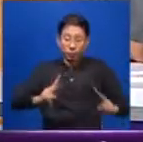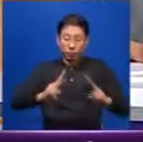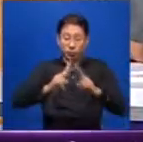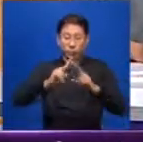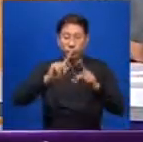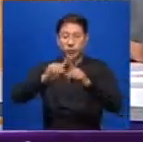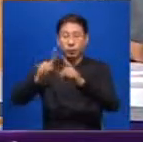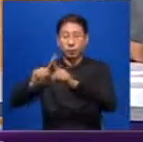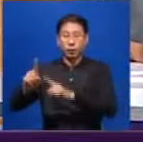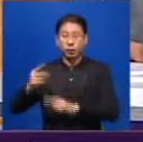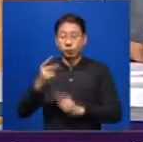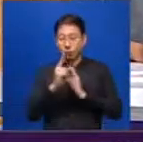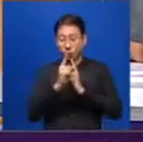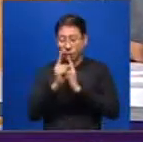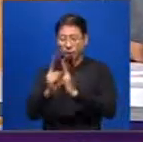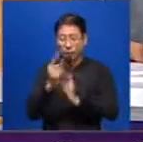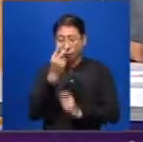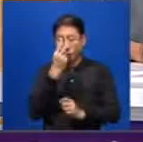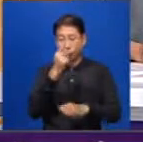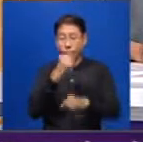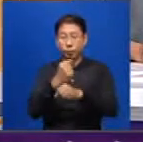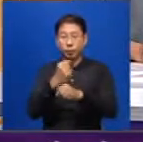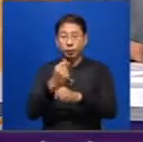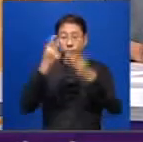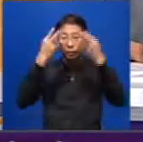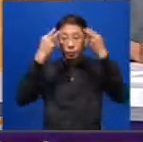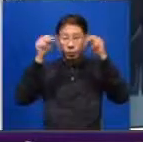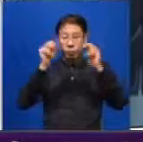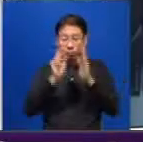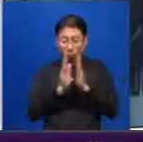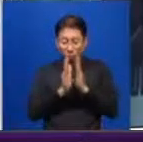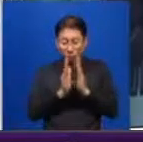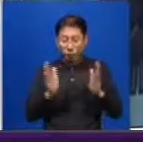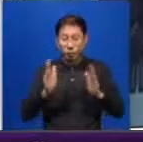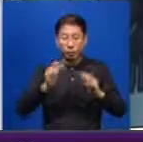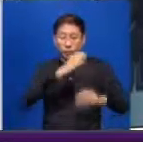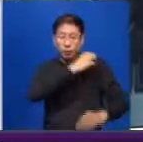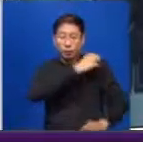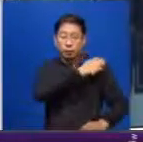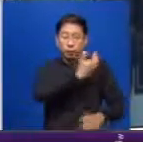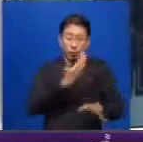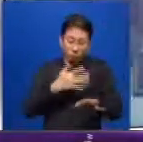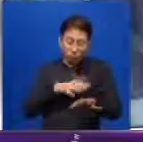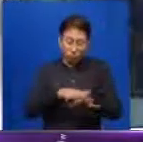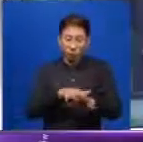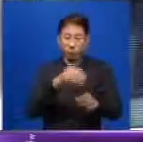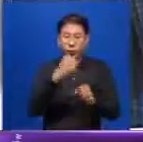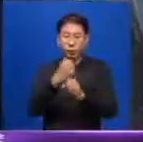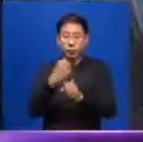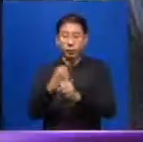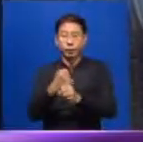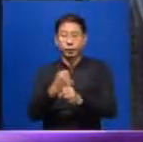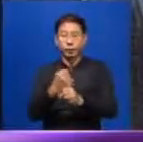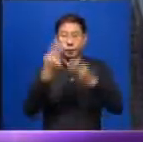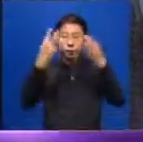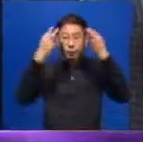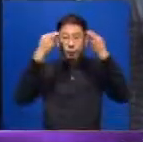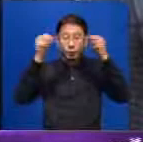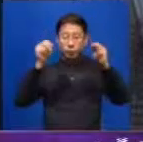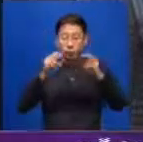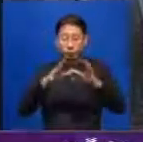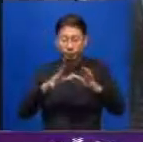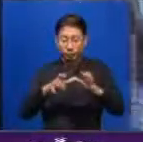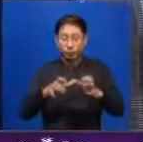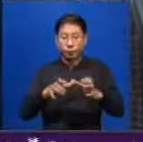ติดตามการทำงานซึ่งนายกรัฐมนตรีก็ได้ขอบคุณค่ะข้าราชการที่ร่วมกันแก้ไขปัญหาทางการเมืองด้วยค่ะนางสาวยิ่งลักษณ์ชินวัตร